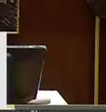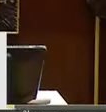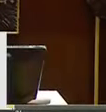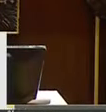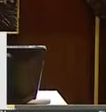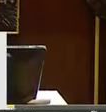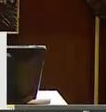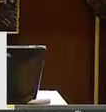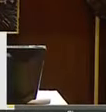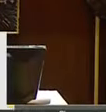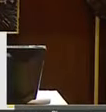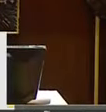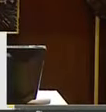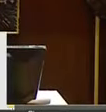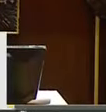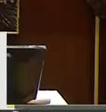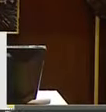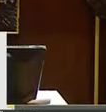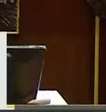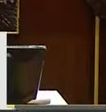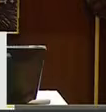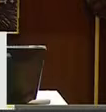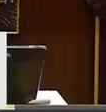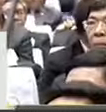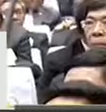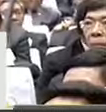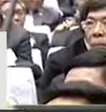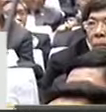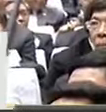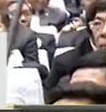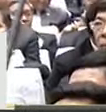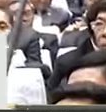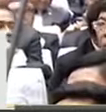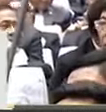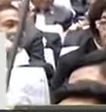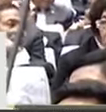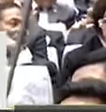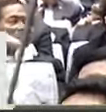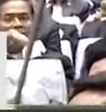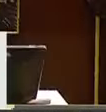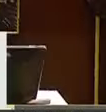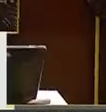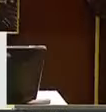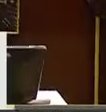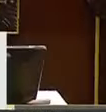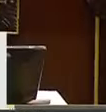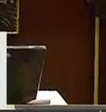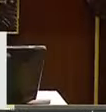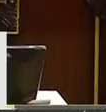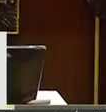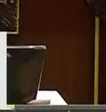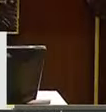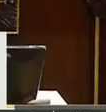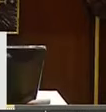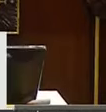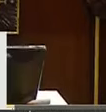112พลอากาศตรีเฉลิมชัยเครืองาม พลเอกประยุทธ์จันทร์โอชาครับ 113นาย